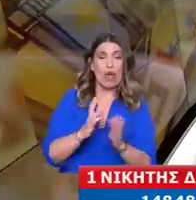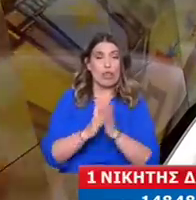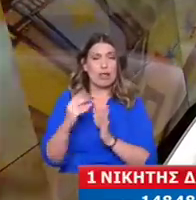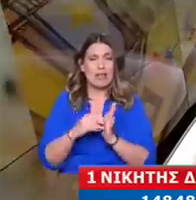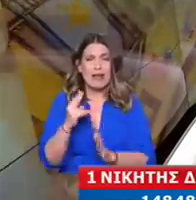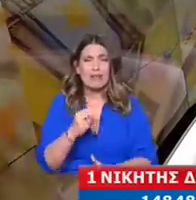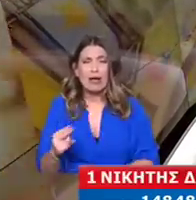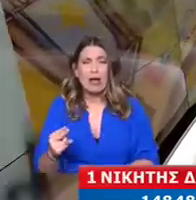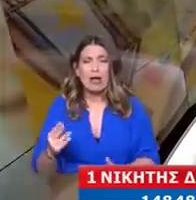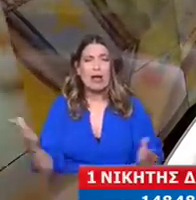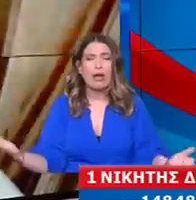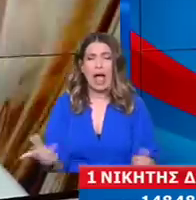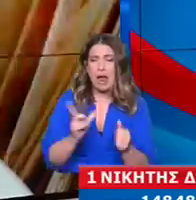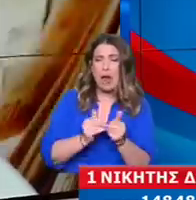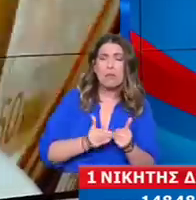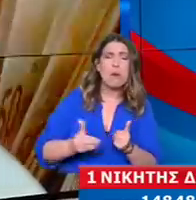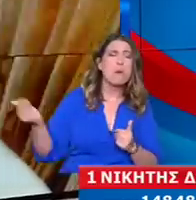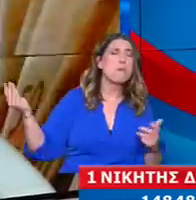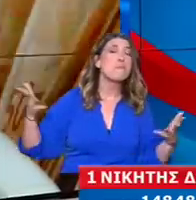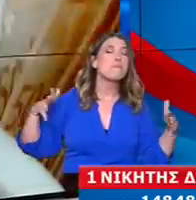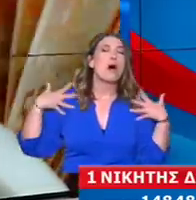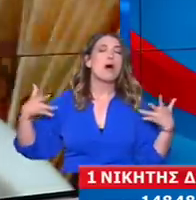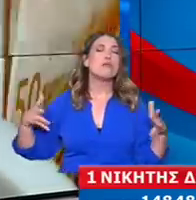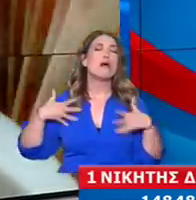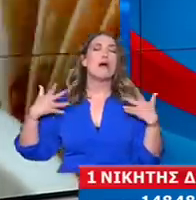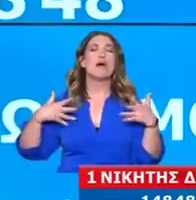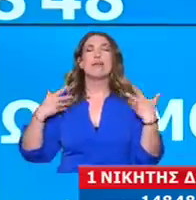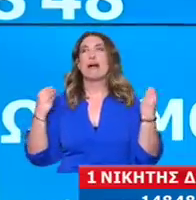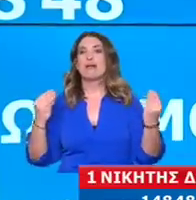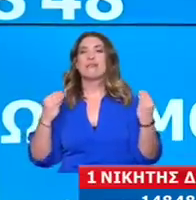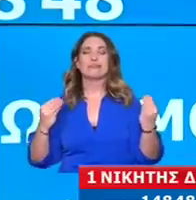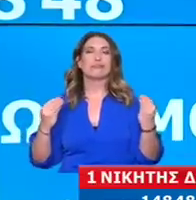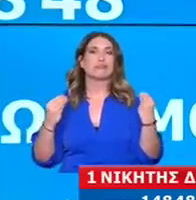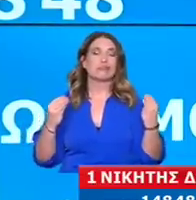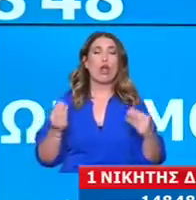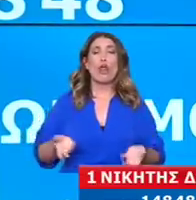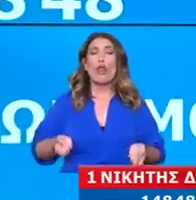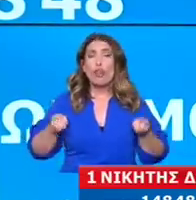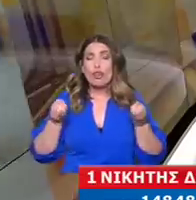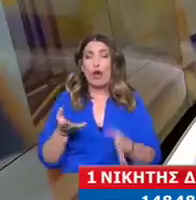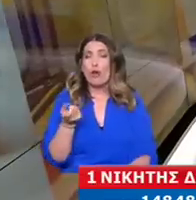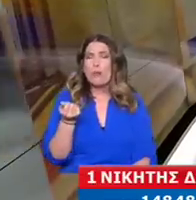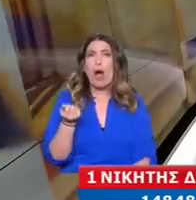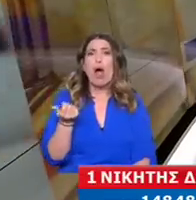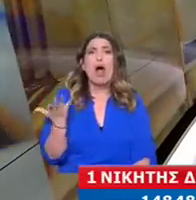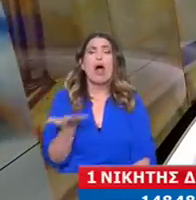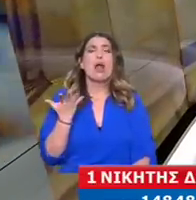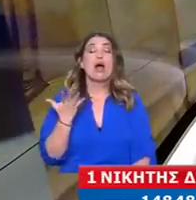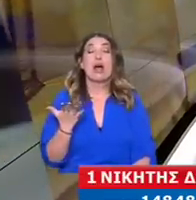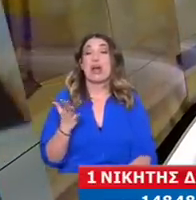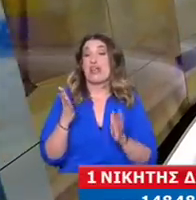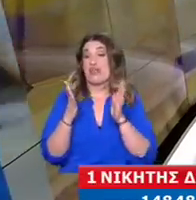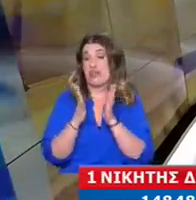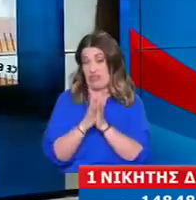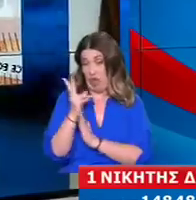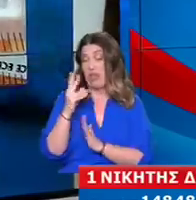με 12.000 ευρώ στο τραπεζικό του λογαριασμό. Το πολύ πολύ μεγάλο αυτό ποσό το δίνουμε την Παρασκευή το